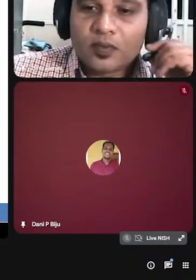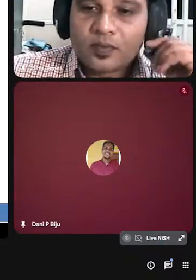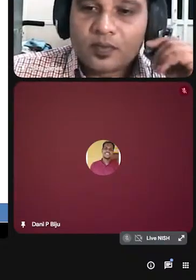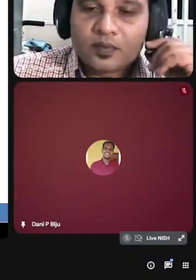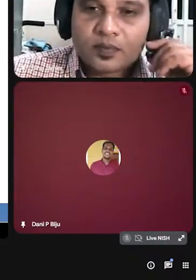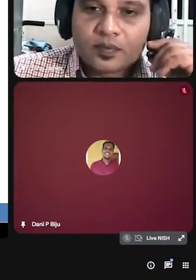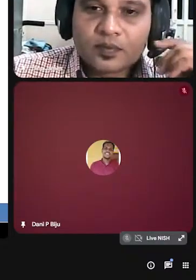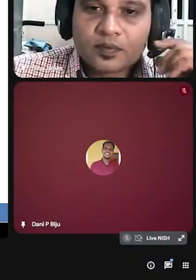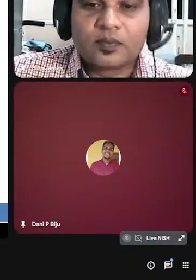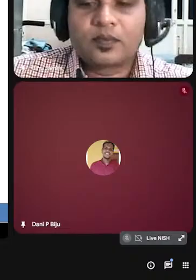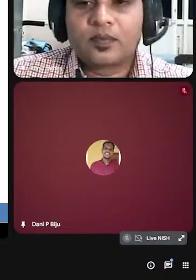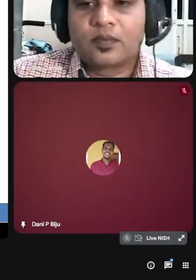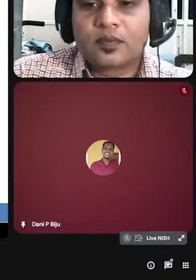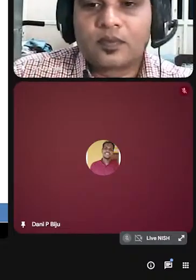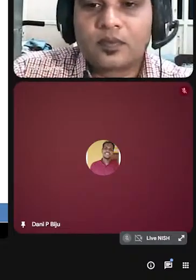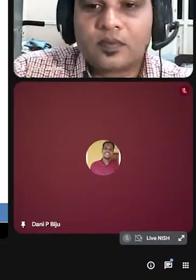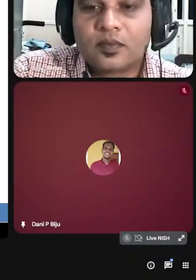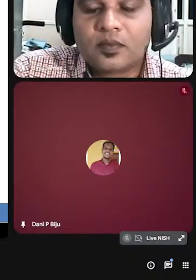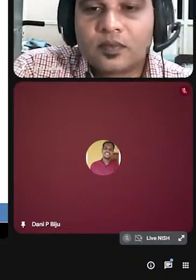ഹലോ,